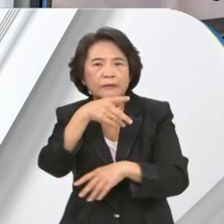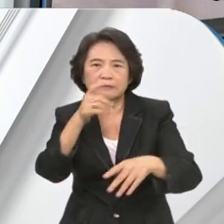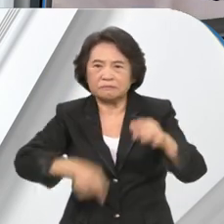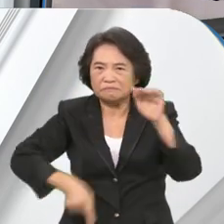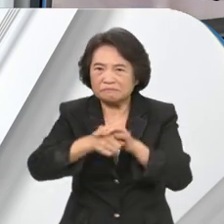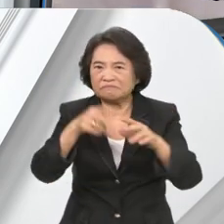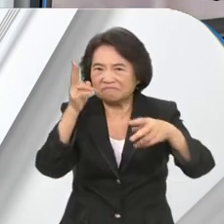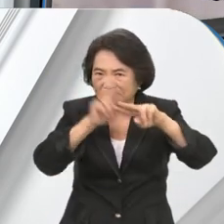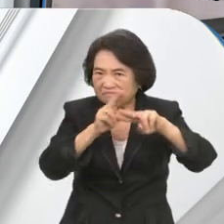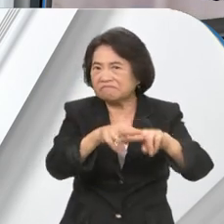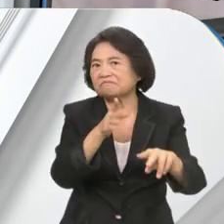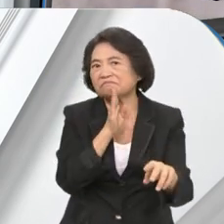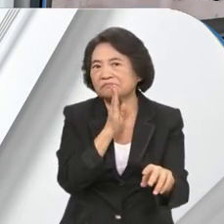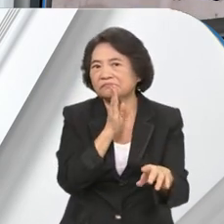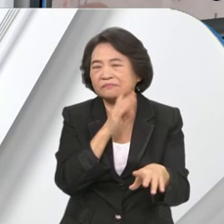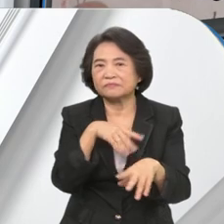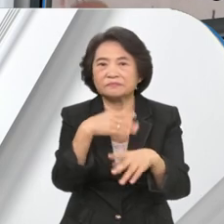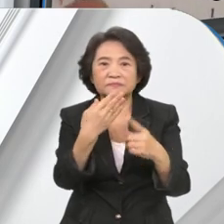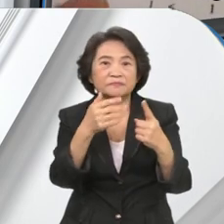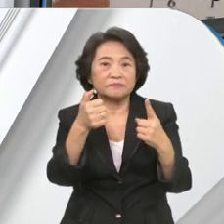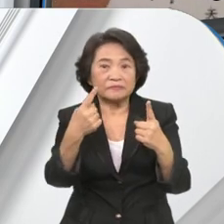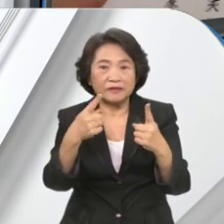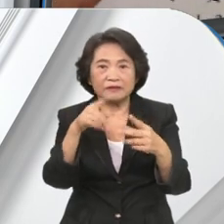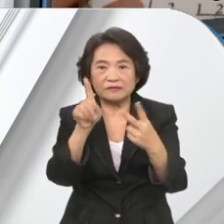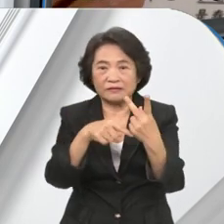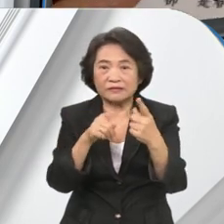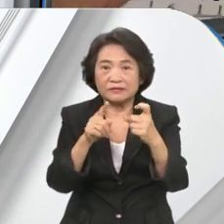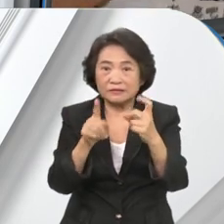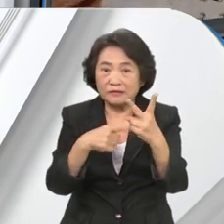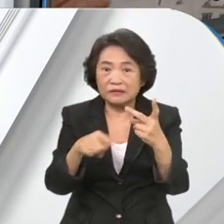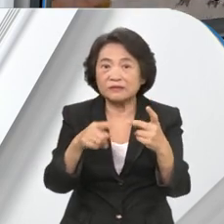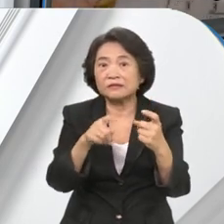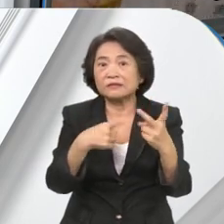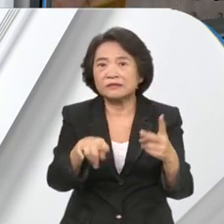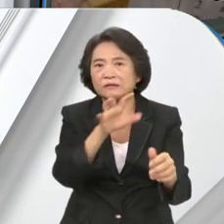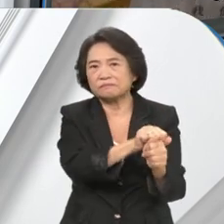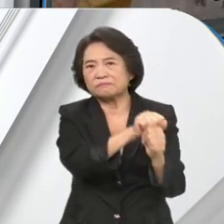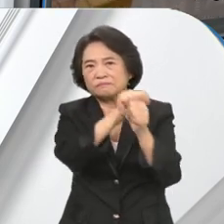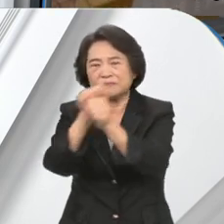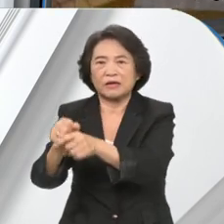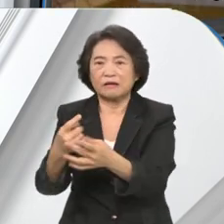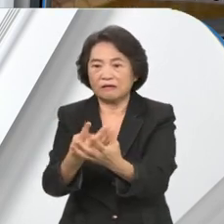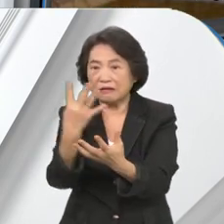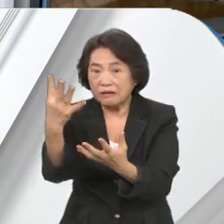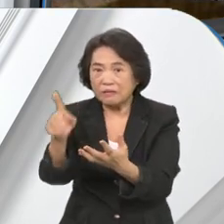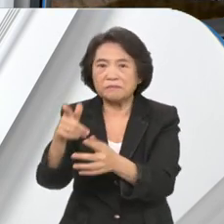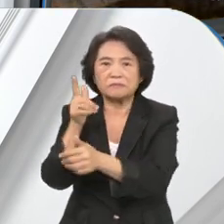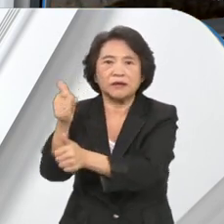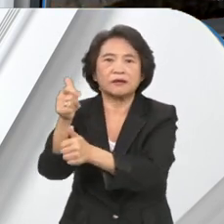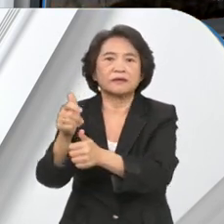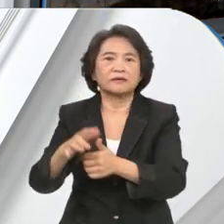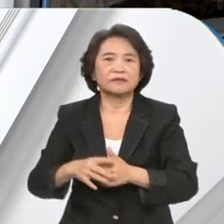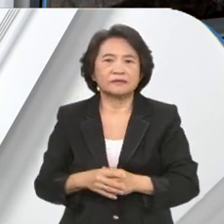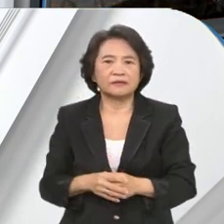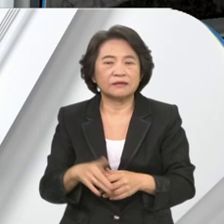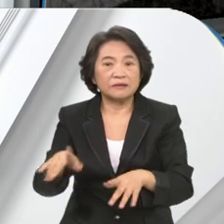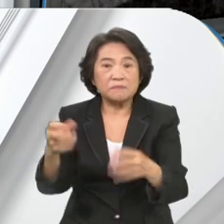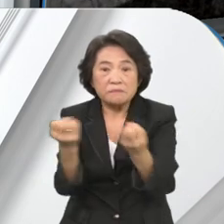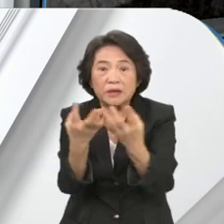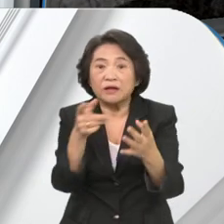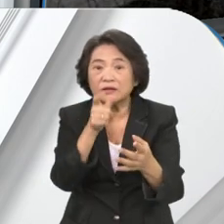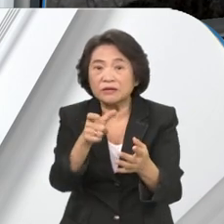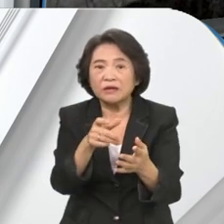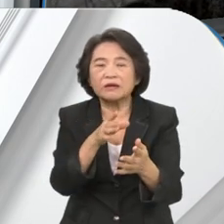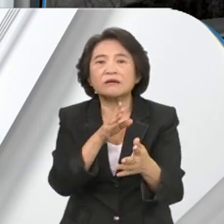发动叛乱的穷费。1951年，由新一年本人作起来，其中四年本人判决死